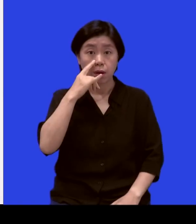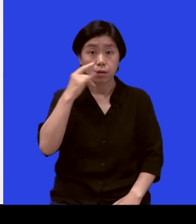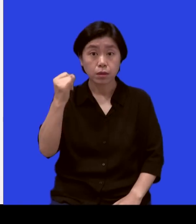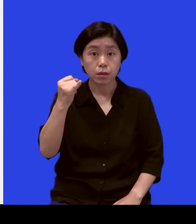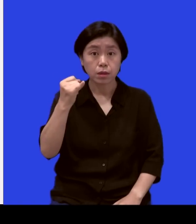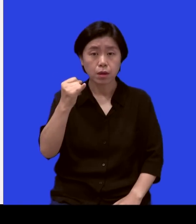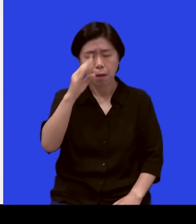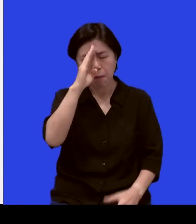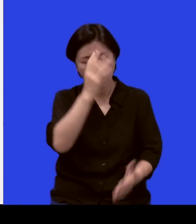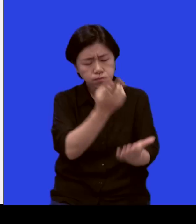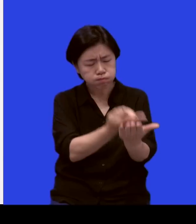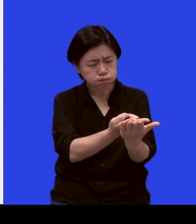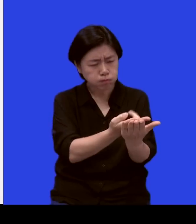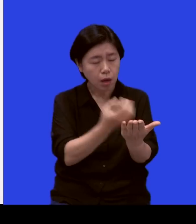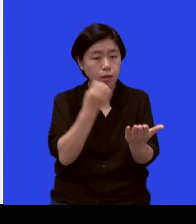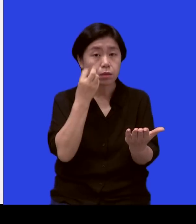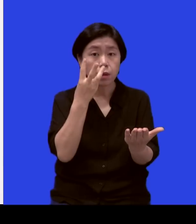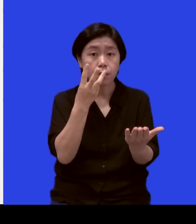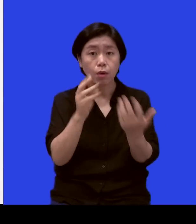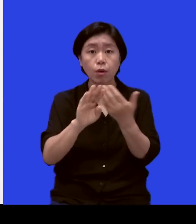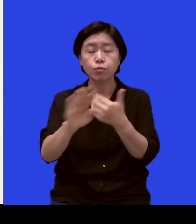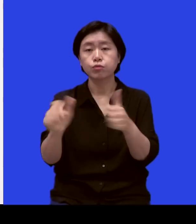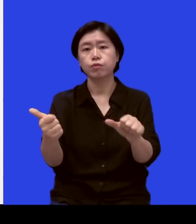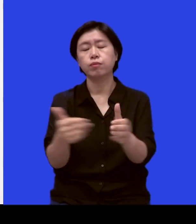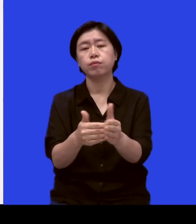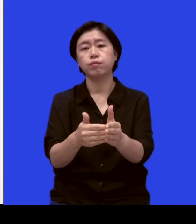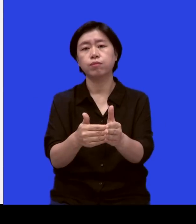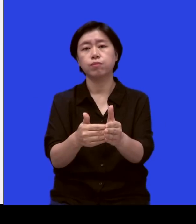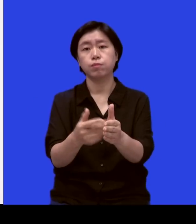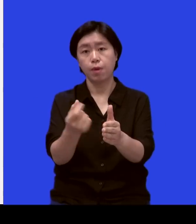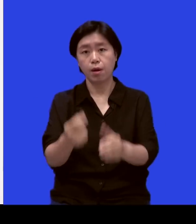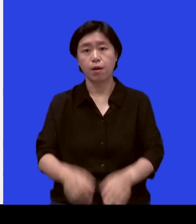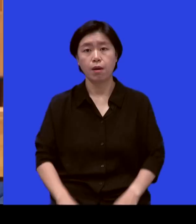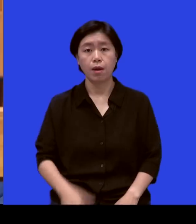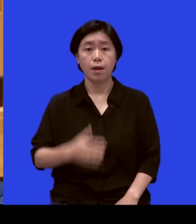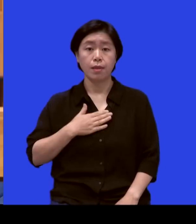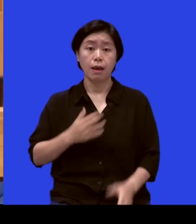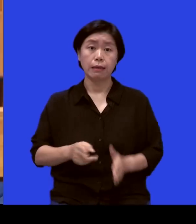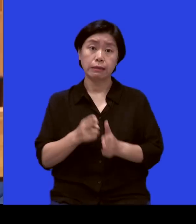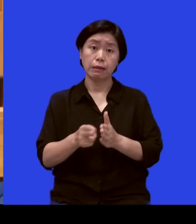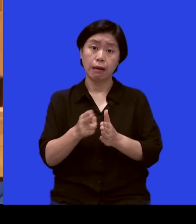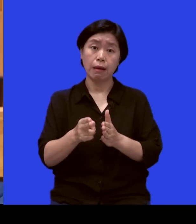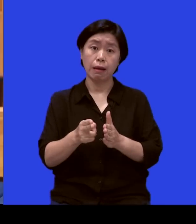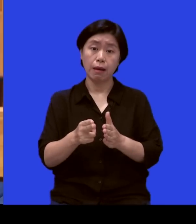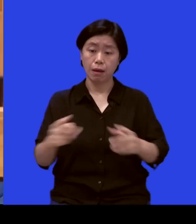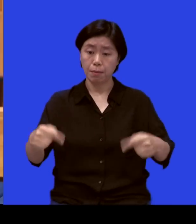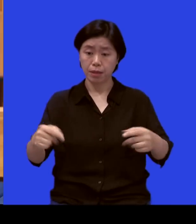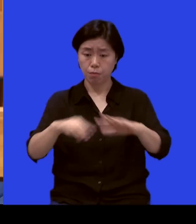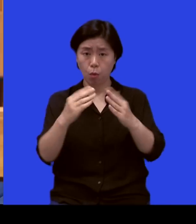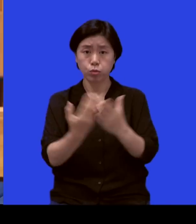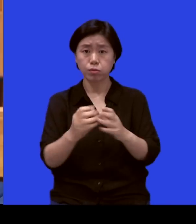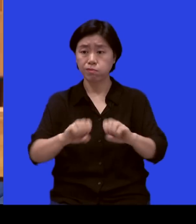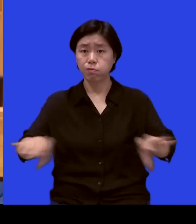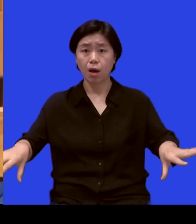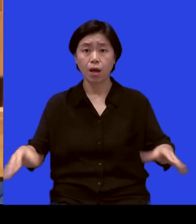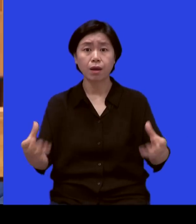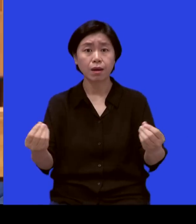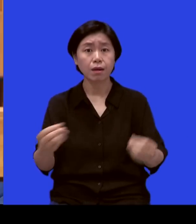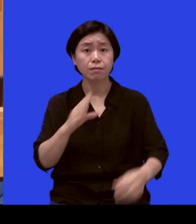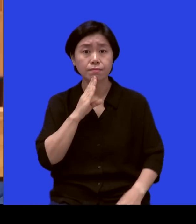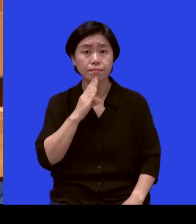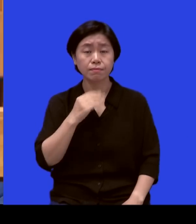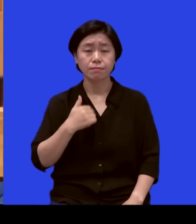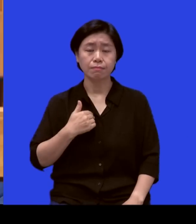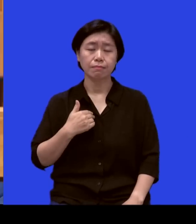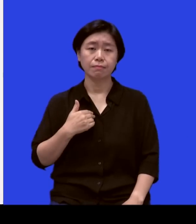3개월 누워 계시다가 또 떠나셨어요. 아이고. 그래서 기관차에 바퀴 2개가 빠진 것 같더라고요. 그렇죠, 그렇죠. 그리고 저는 이제 완전히 멈춰 쓴